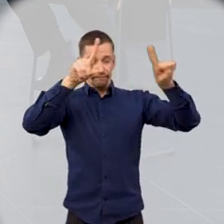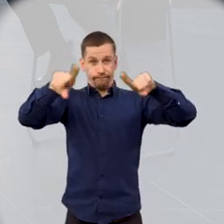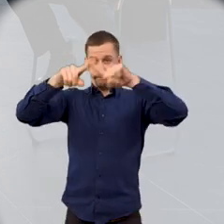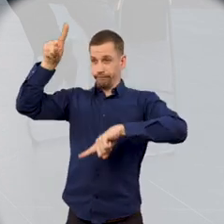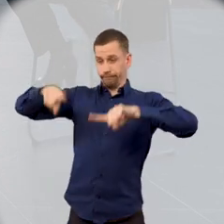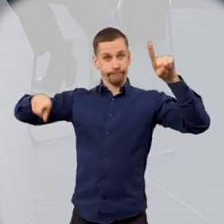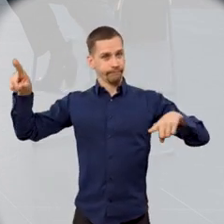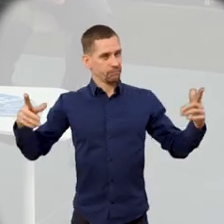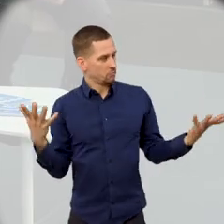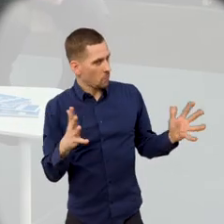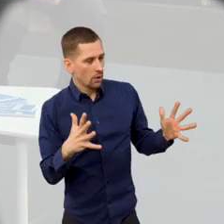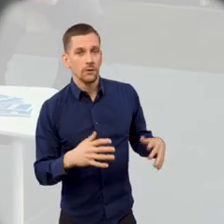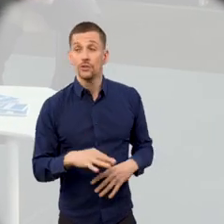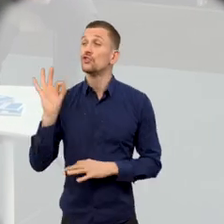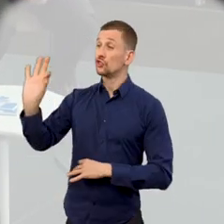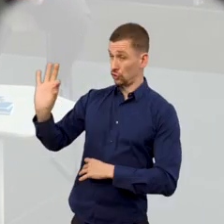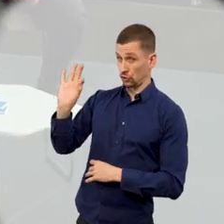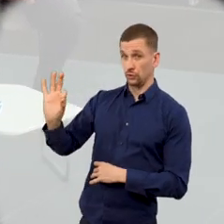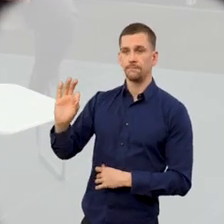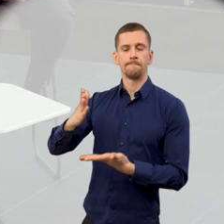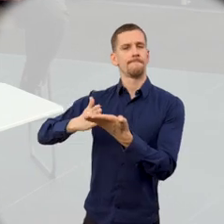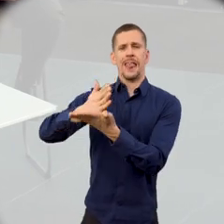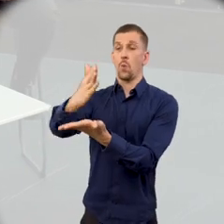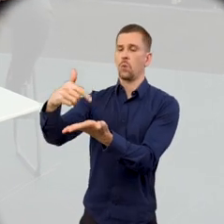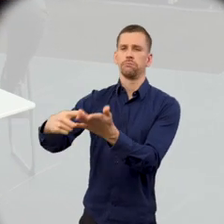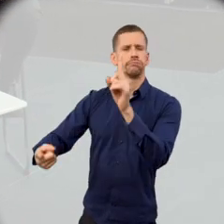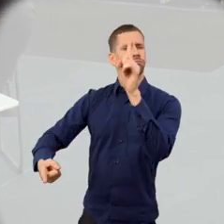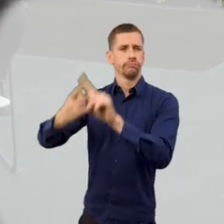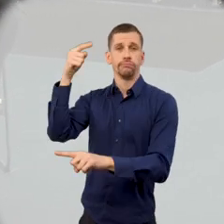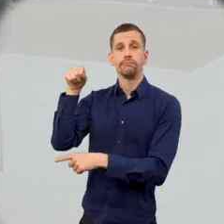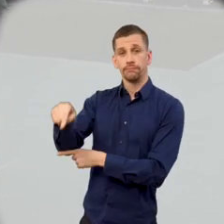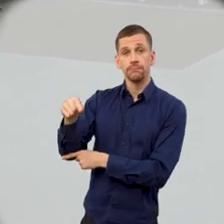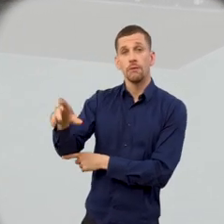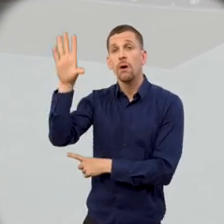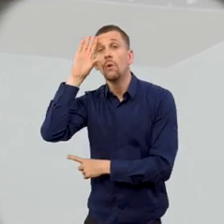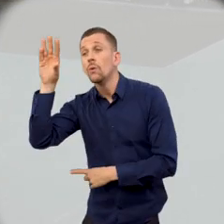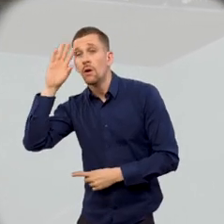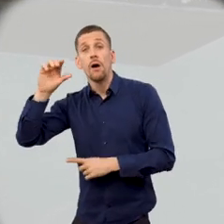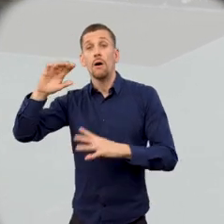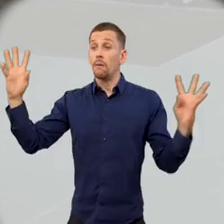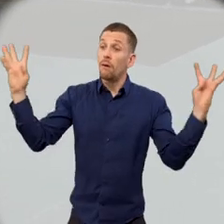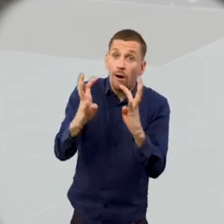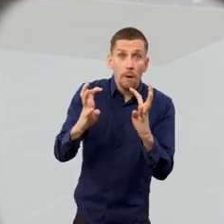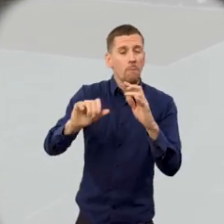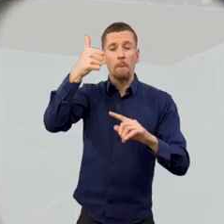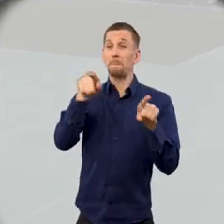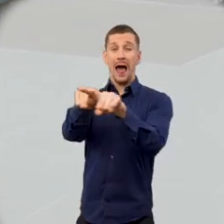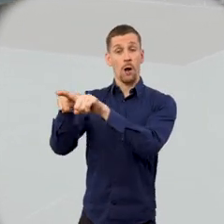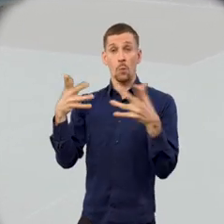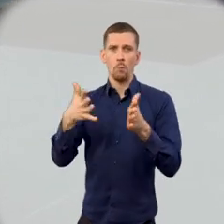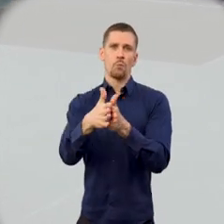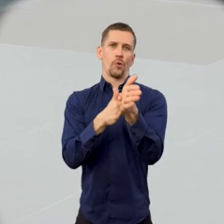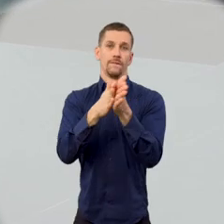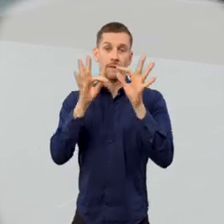hétérogénéité des étudiants. Des parcours, effectivement. En fait, les élèves n'ont qu'un seul point commun, c'est la motivation pour le